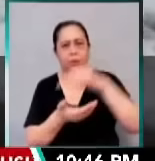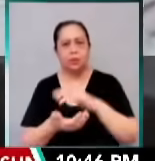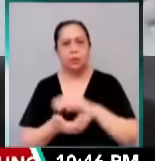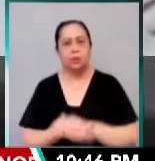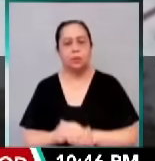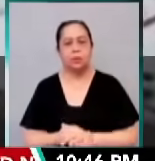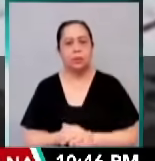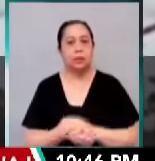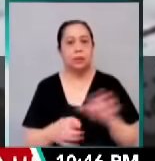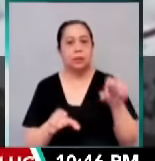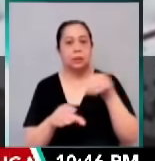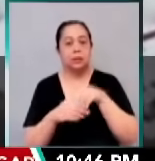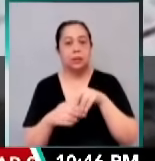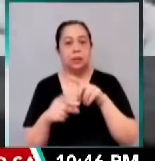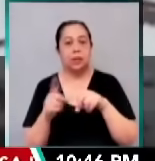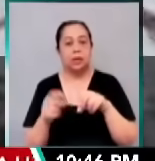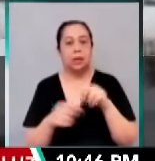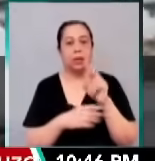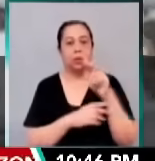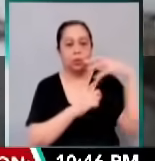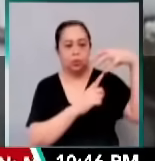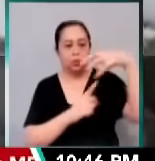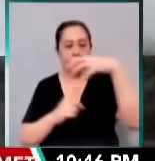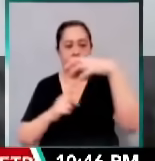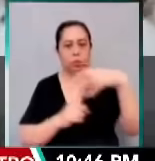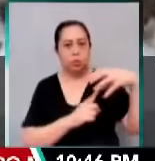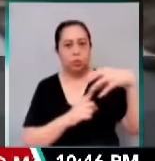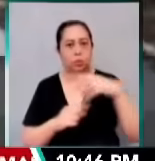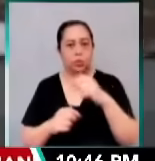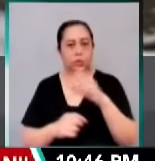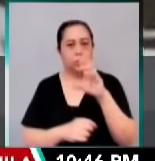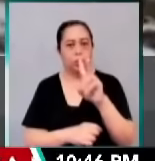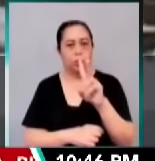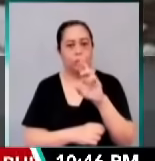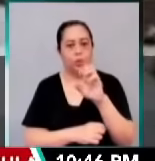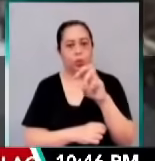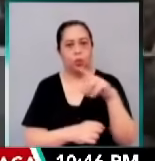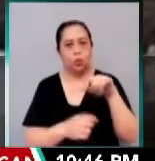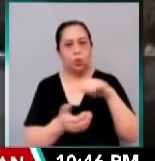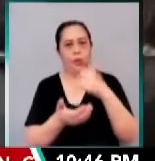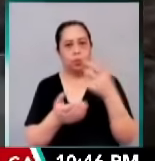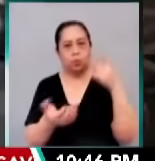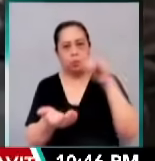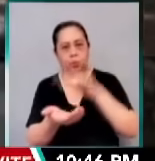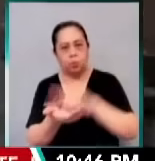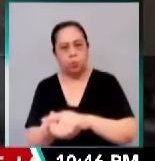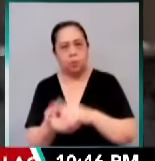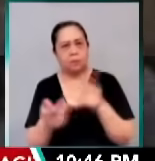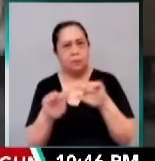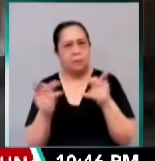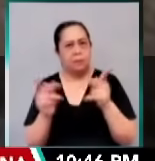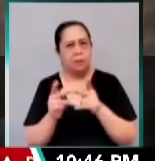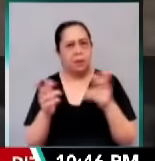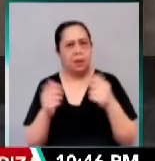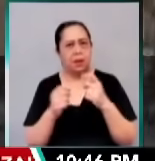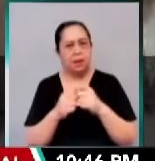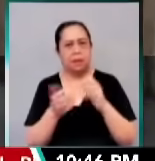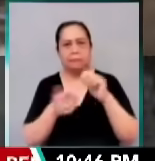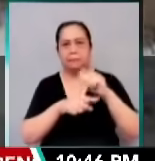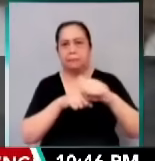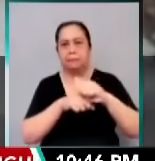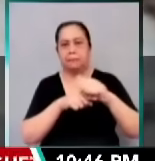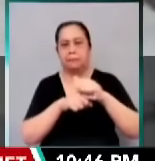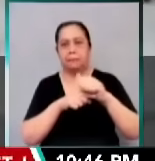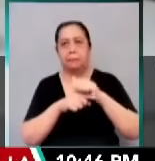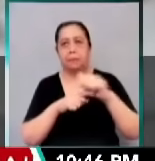ang 20 parachutists at 2 crew. Bumagsak ang eroplano sa lugar kung saan nagsasanay ang mga cosmonaut